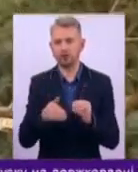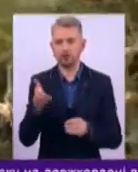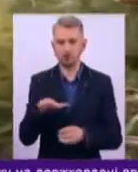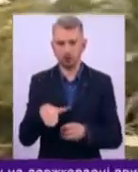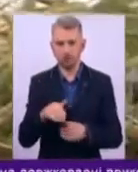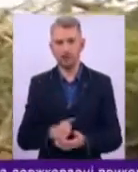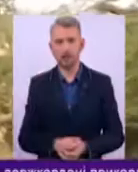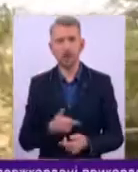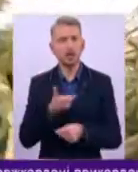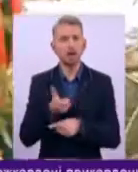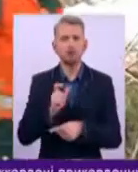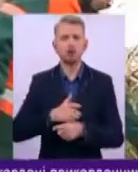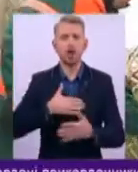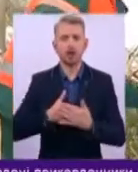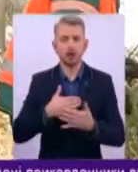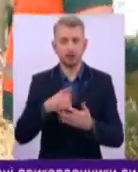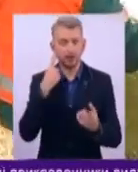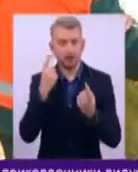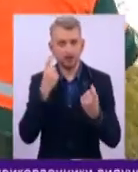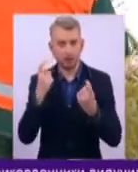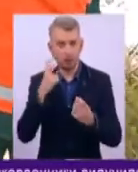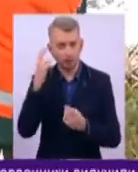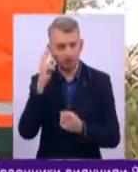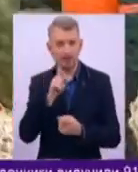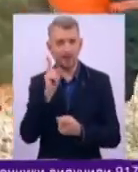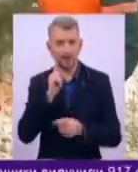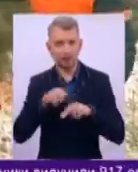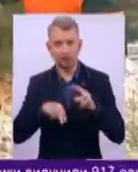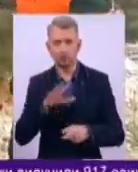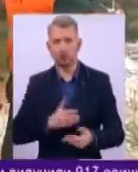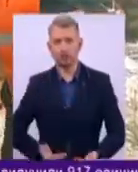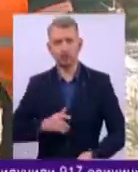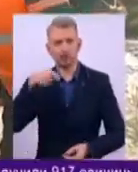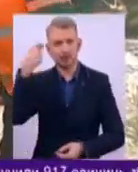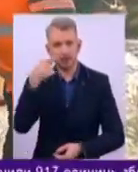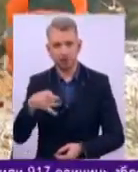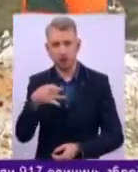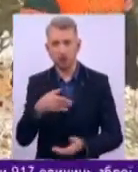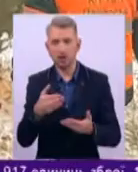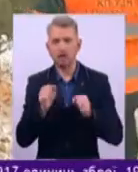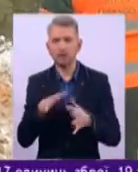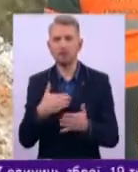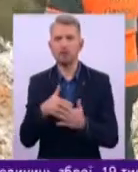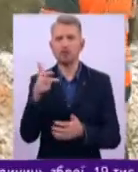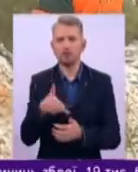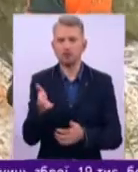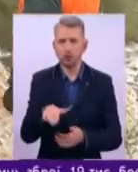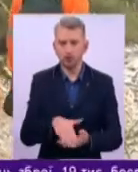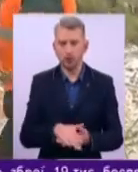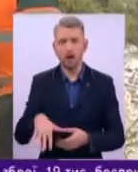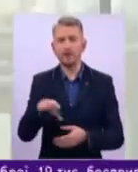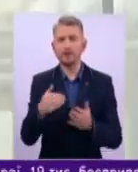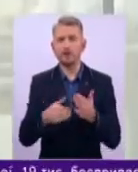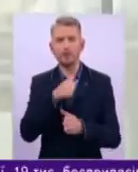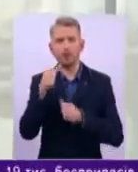ялинок. Найбільш активними, за інформацією «Київзеленбуду», стали мешканці Дарницького району, які здали майже 3 тисячі ялинок. Усі